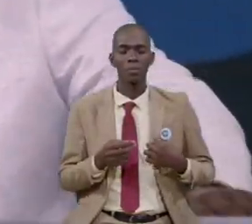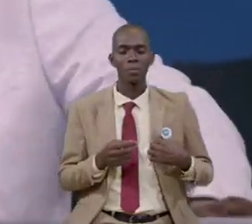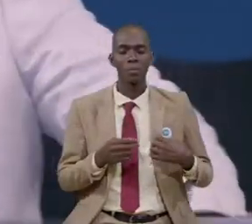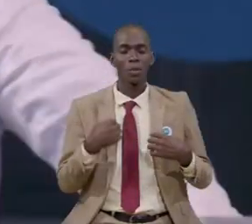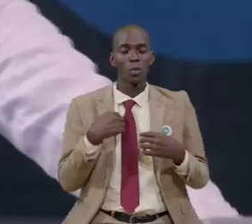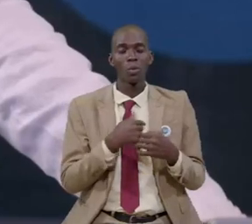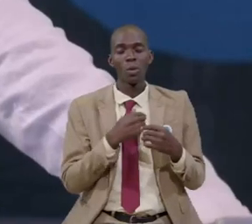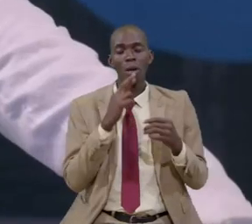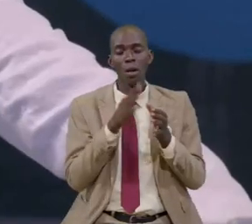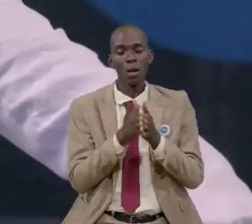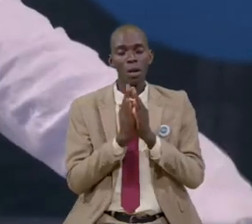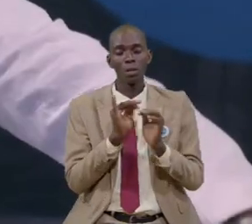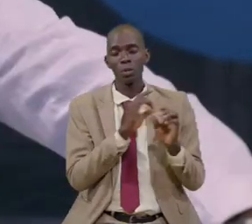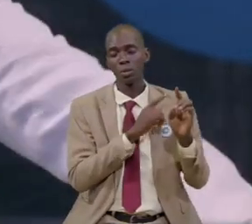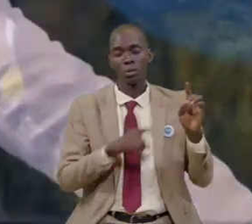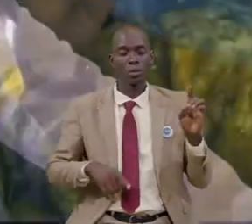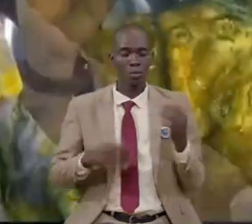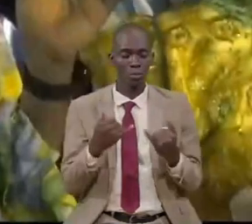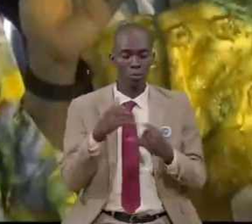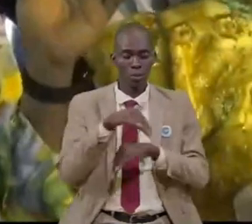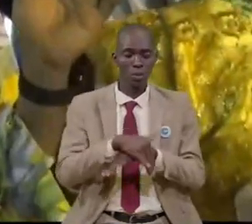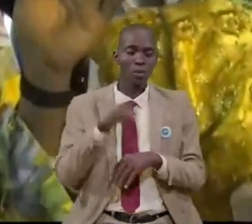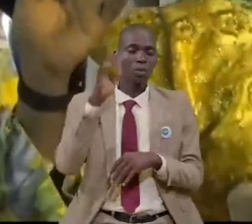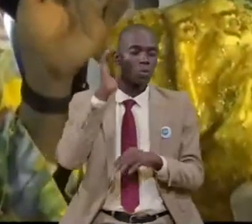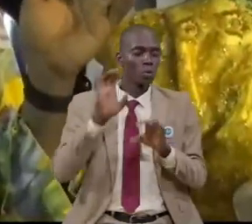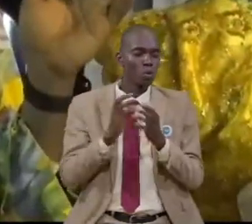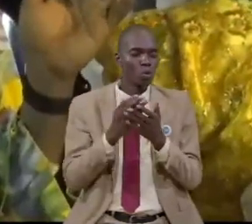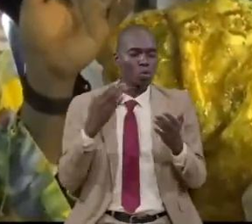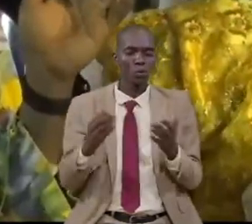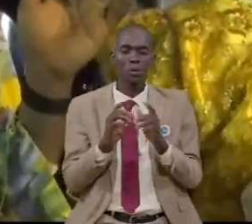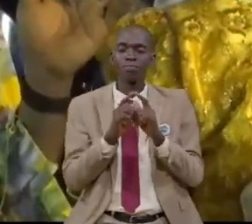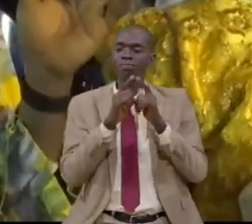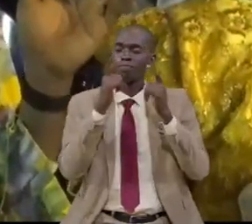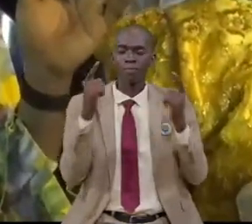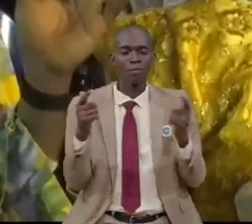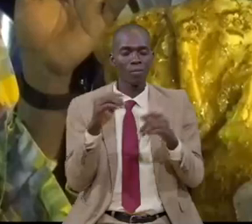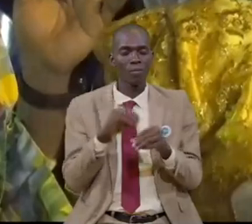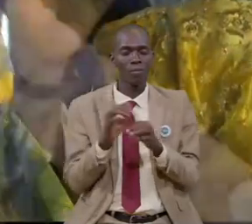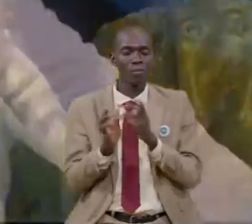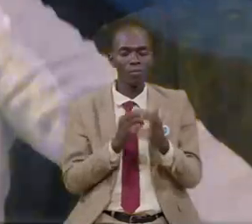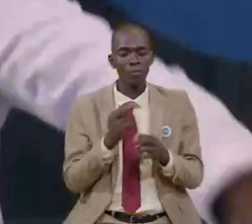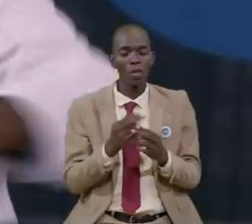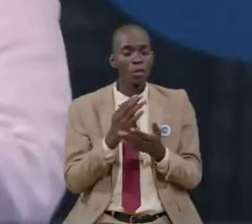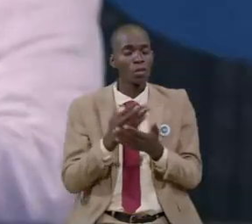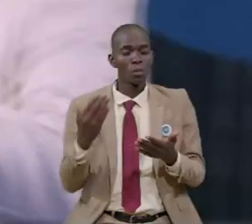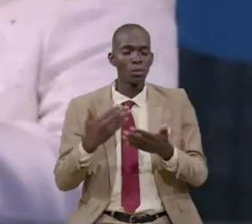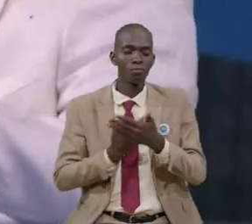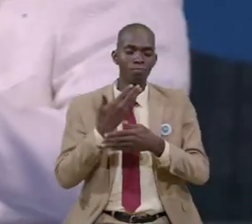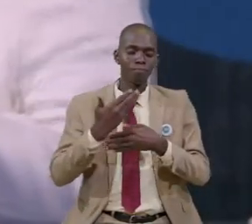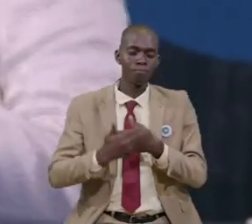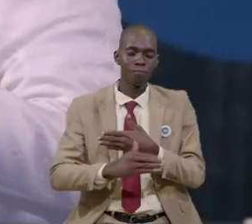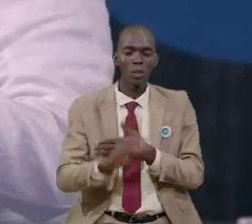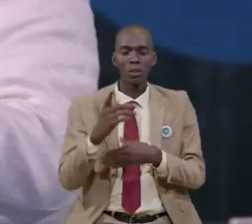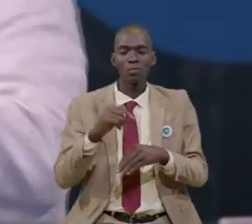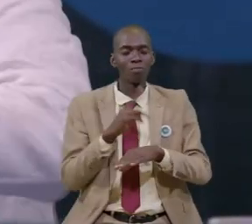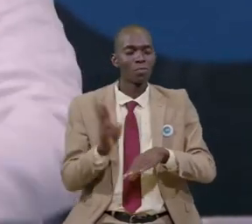que ce soir tu fasses quelque chose de spectaculaire, quelque chose au-delà de l'ordinaire,